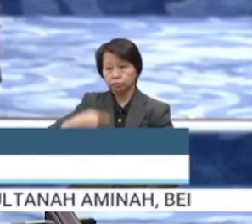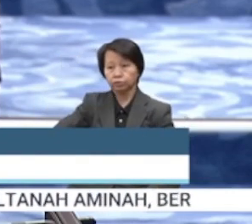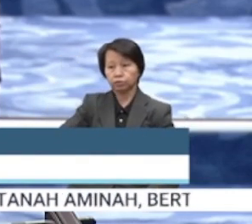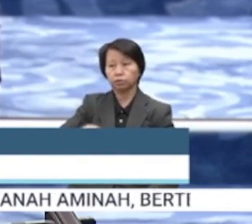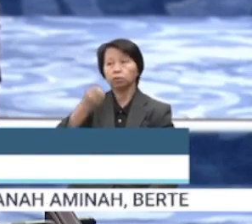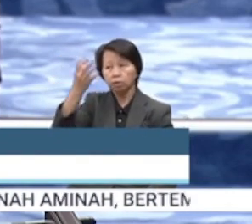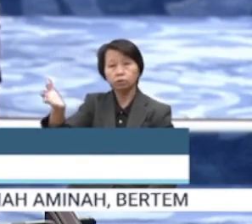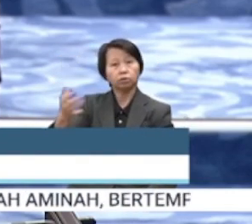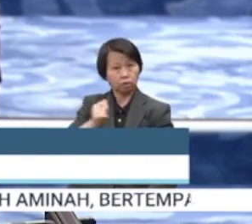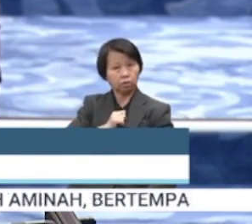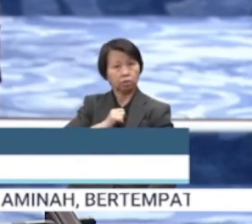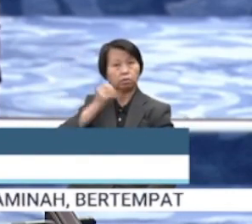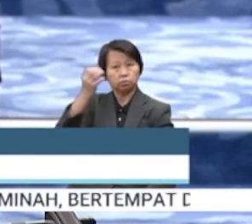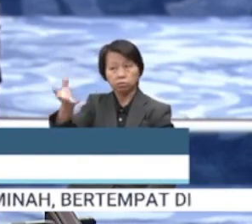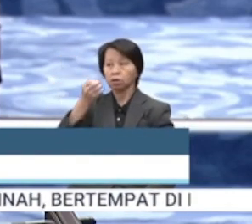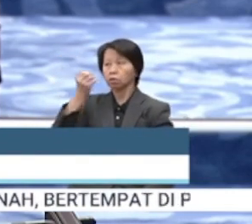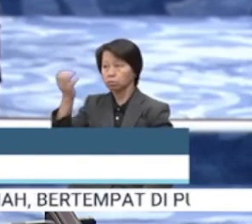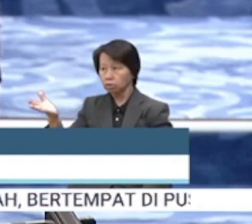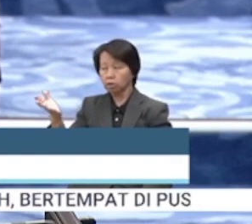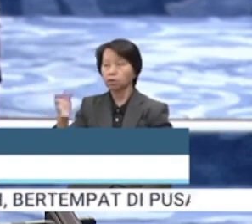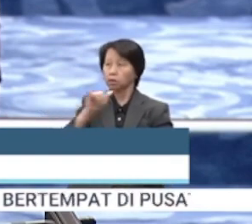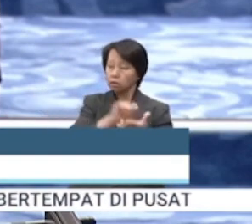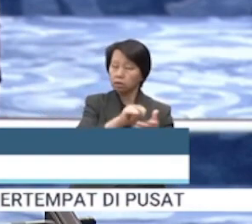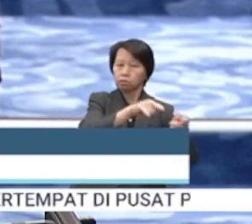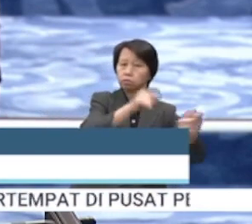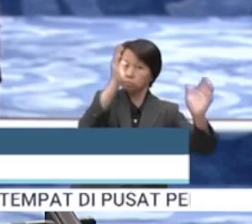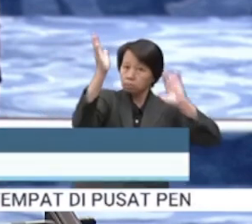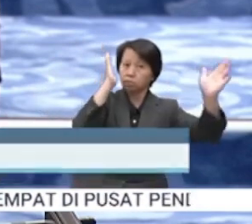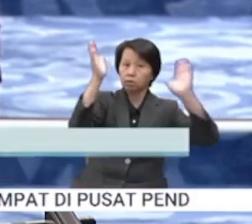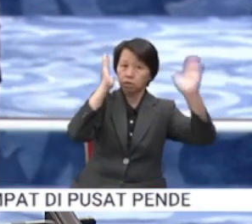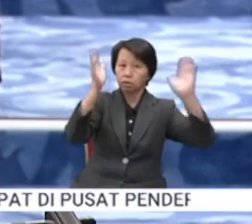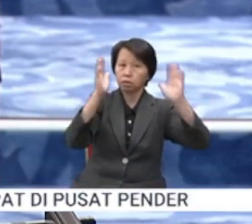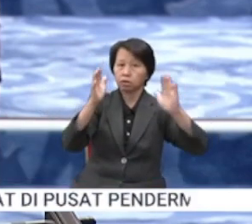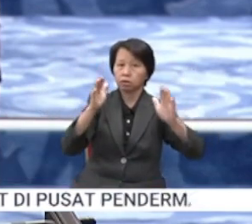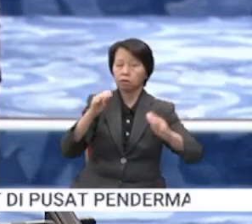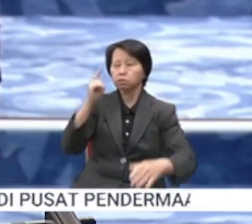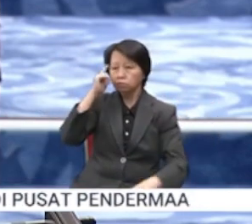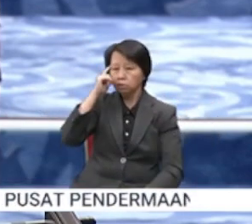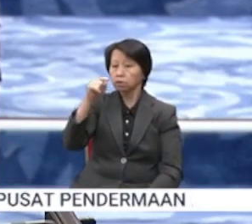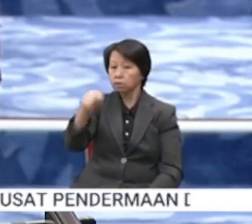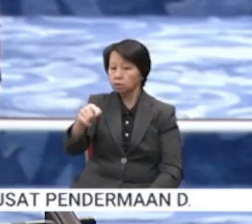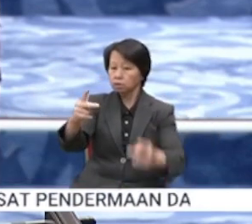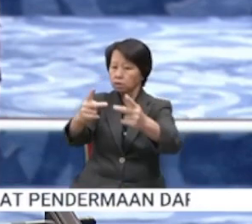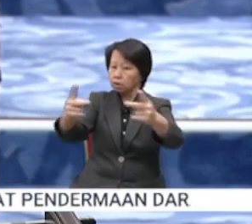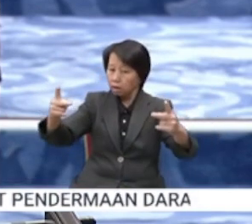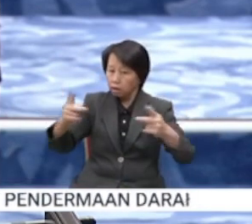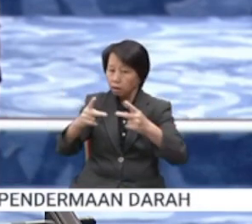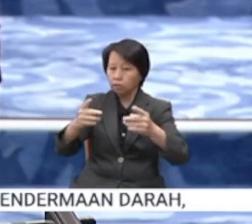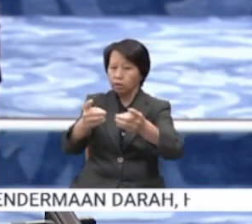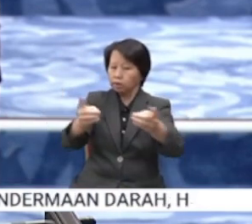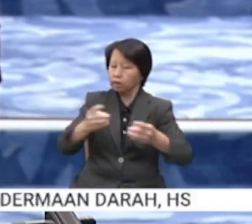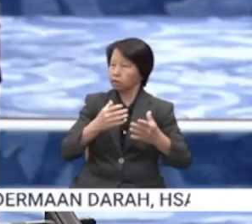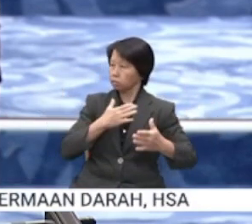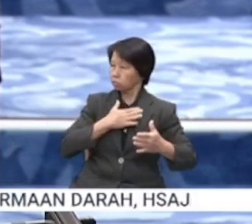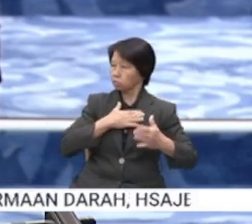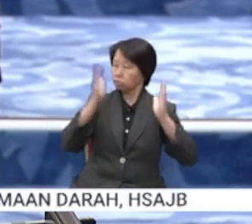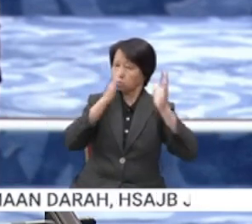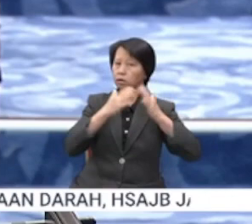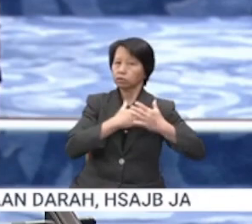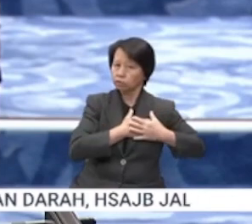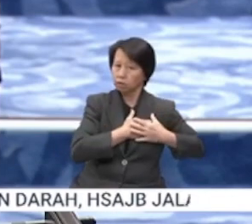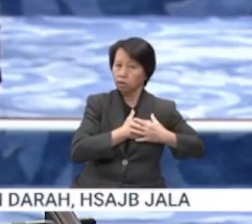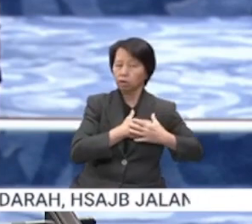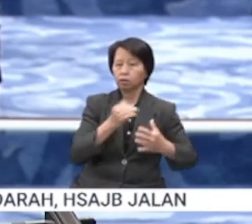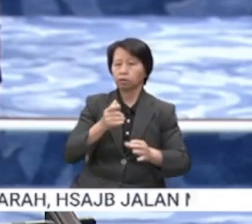Xi Jinping bahawa Malaysia menganggap ini kawasan daerah Malaysia, maka oleh